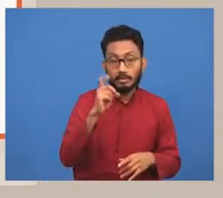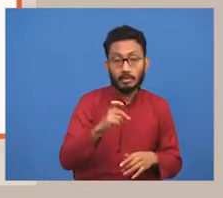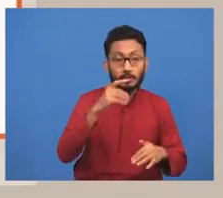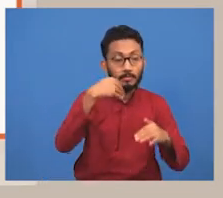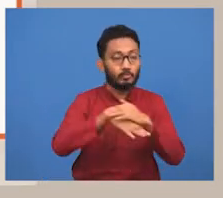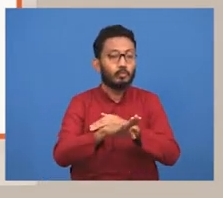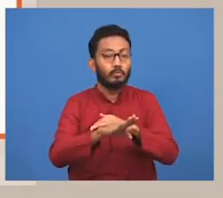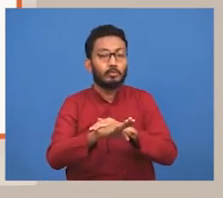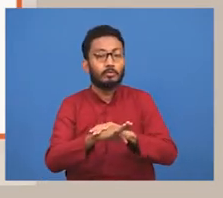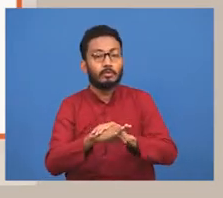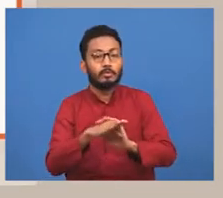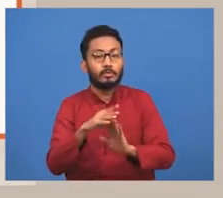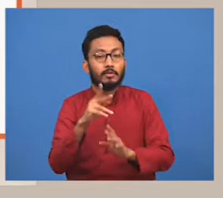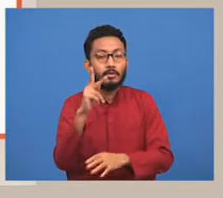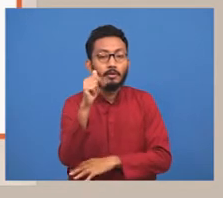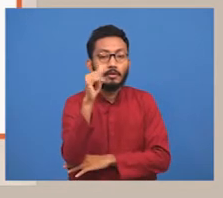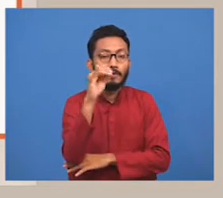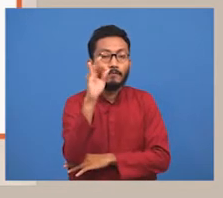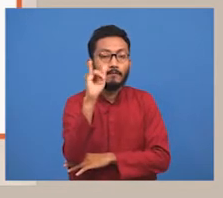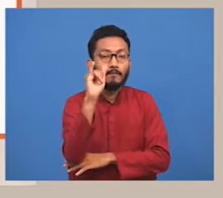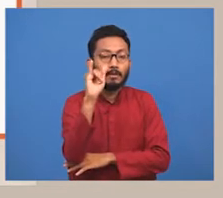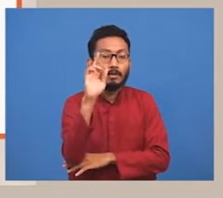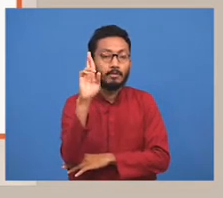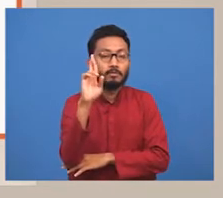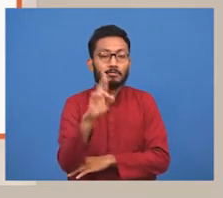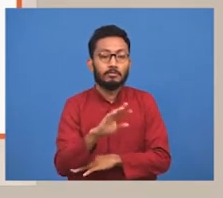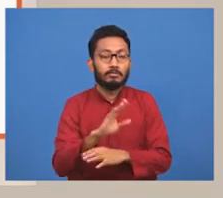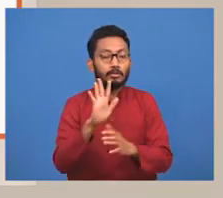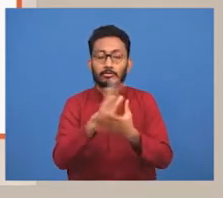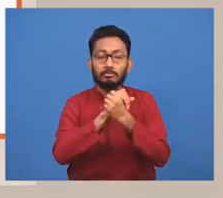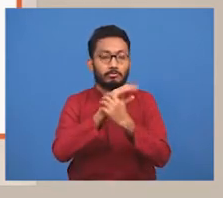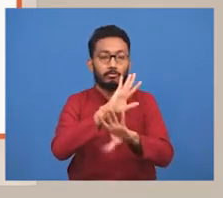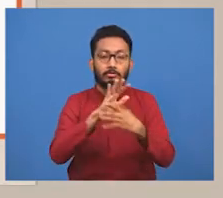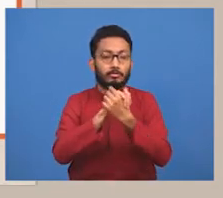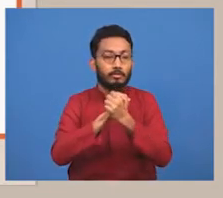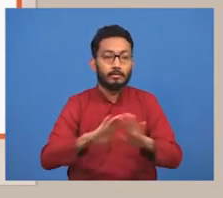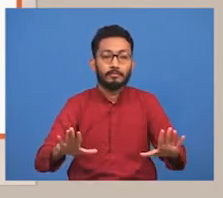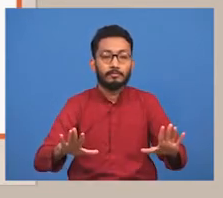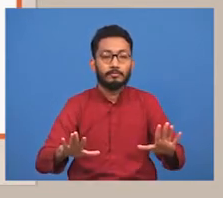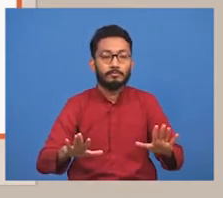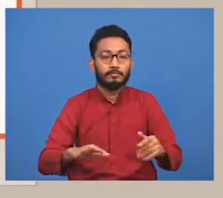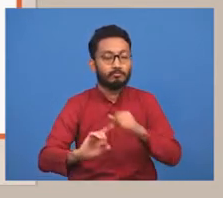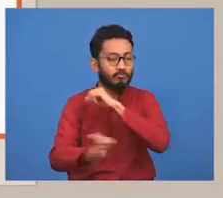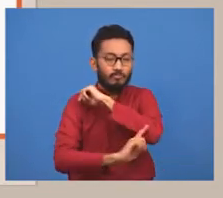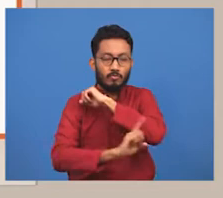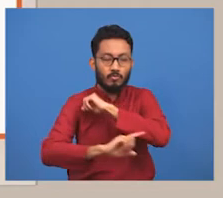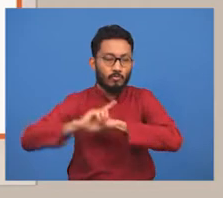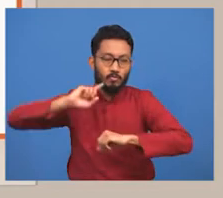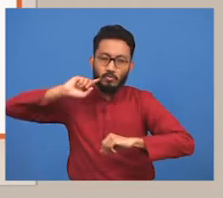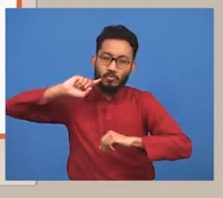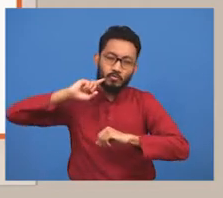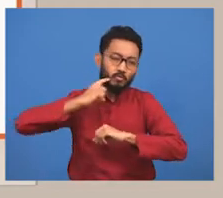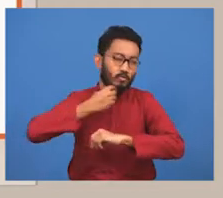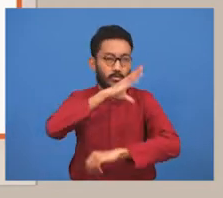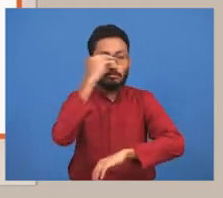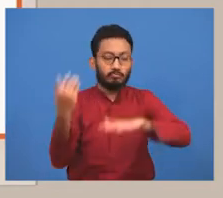keadaan kafir tidak akan selamat daripada siksaan api neraka. Pengajaran yang keempat,